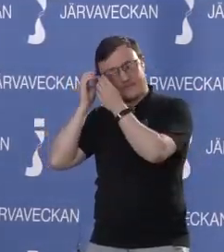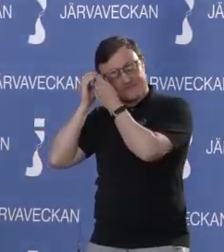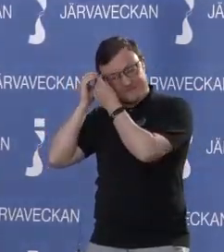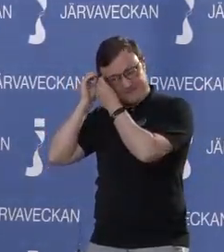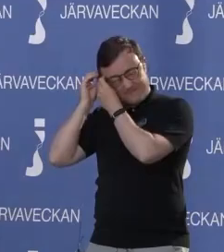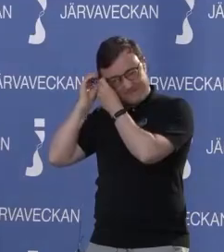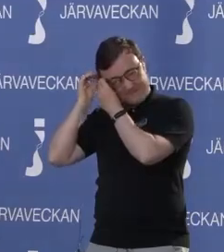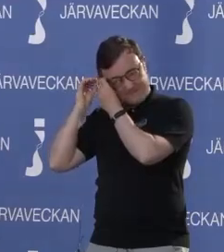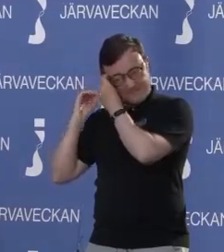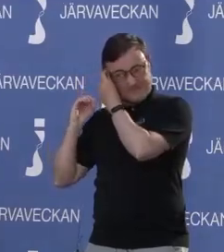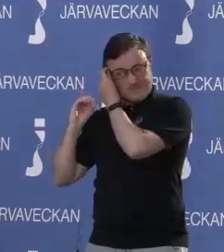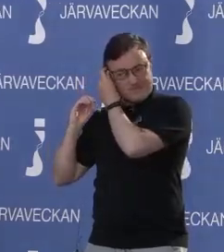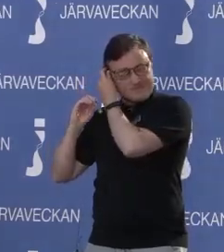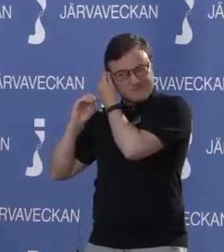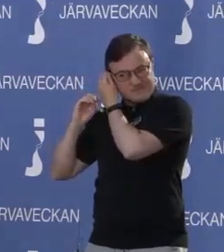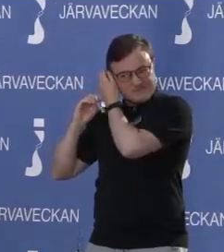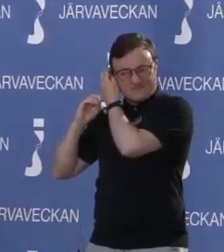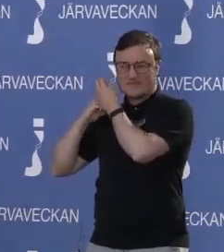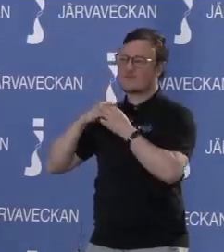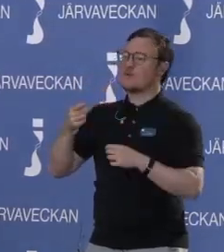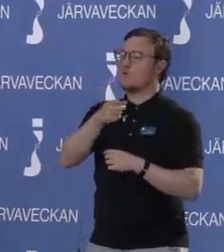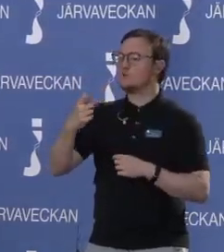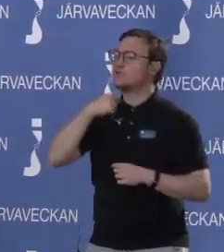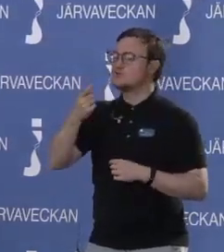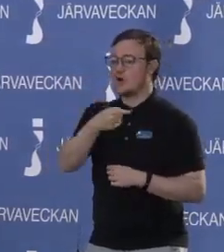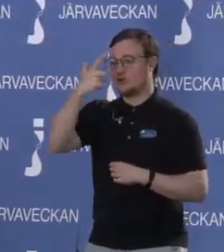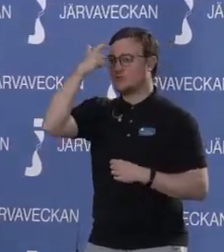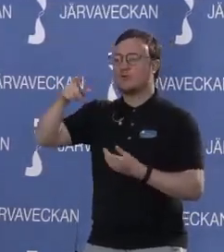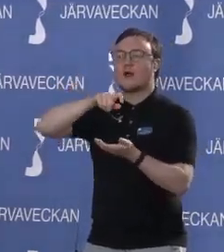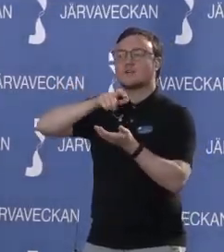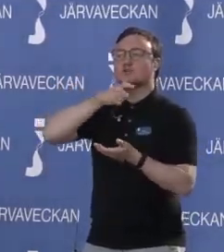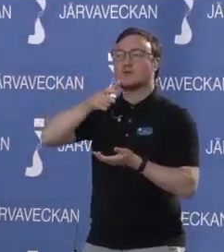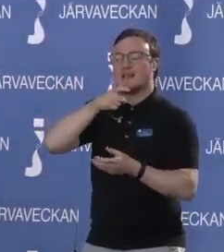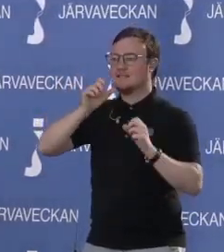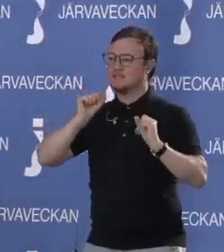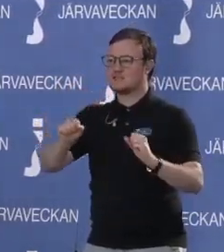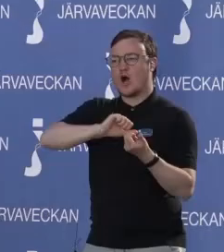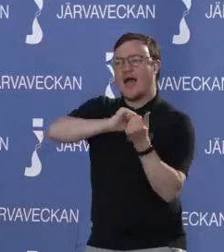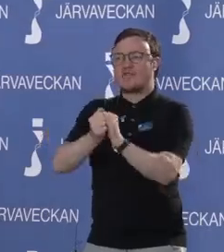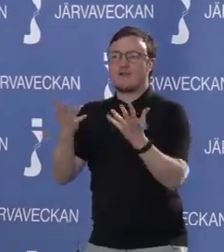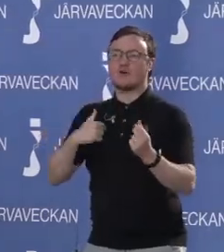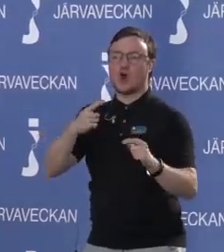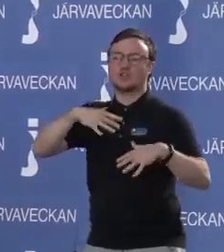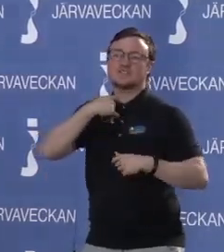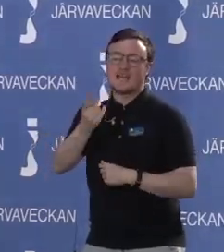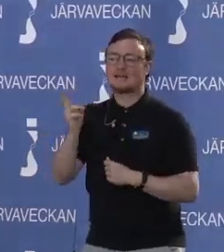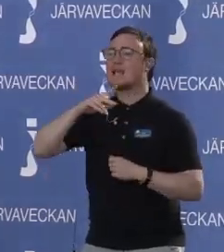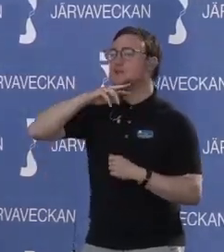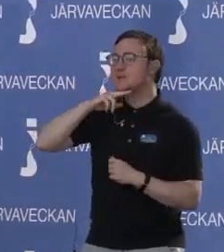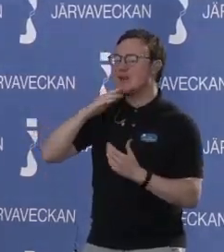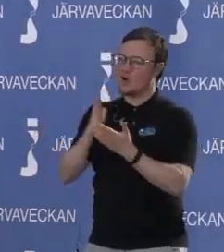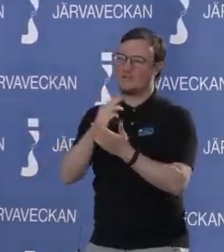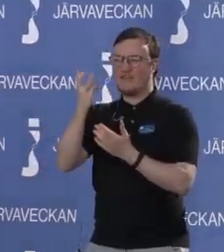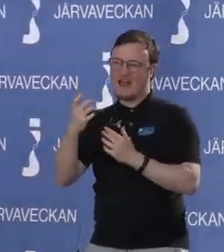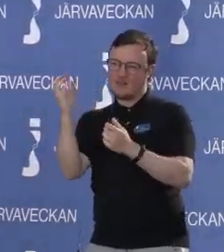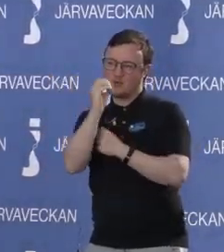att journalister kommer att ljuga om eller förvränga det man har sagt. Ungefär 30% av boende i utsatta områden tror det. Jag skulle